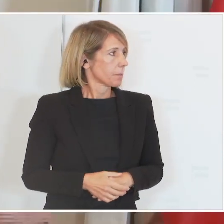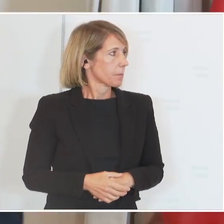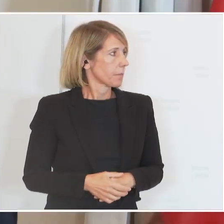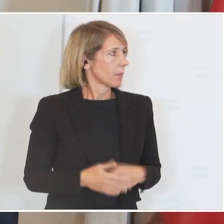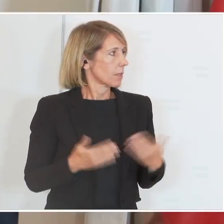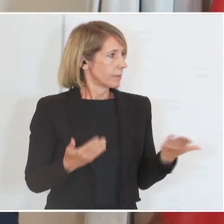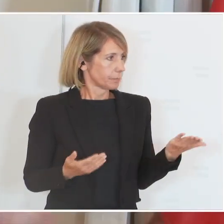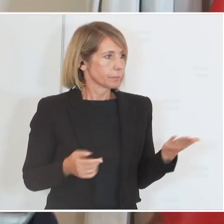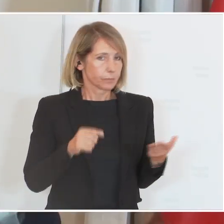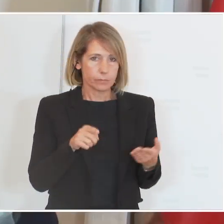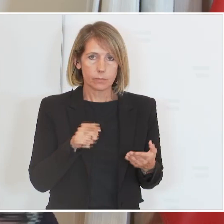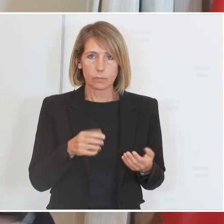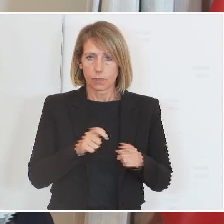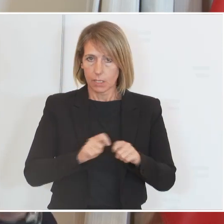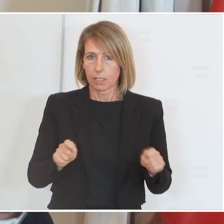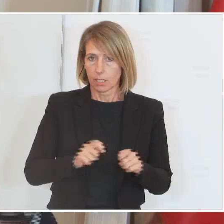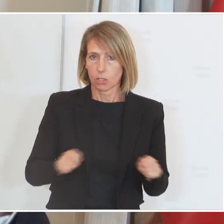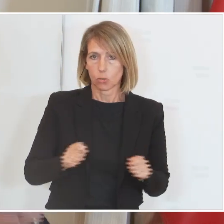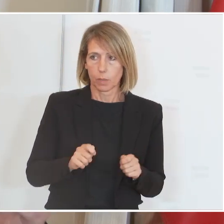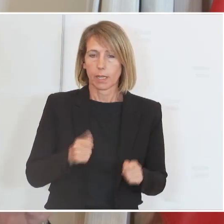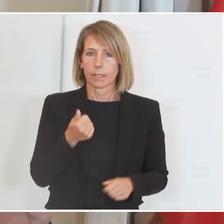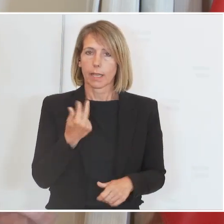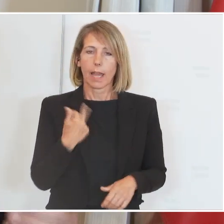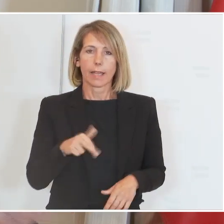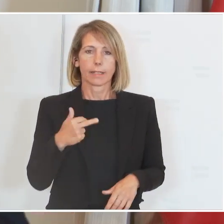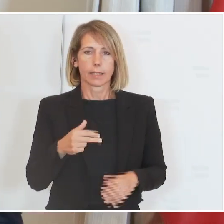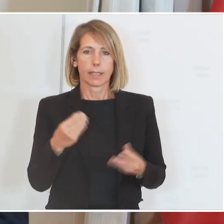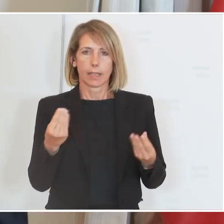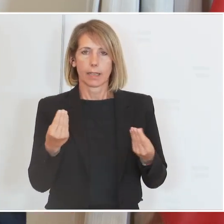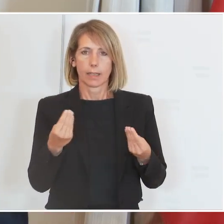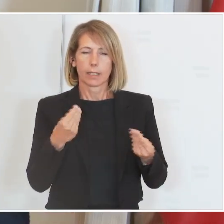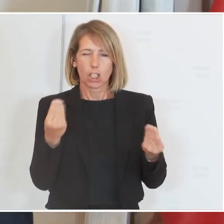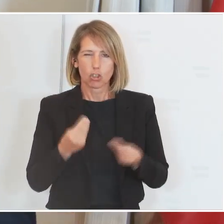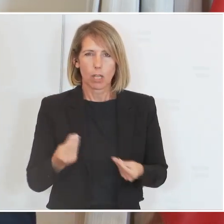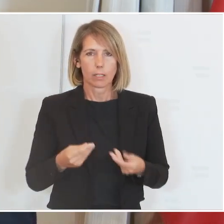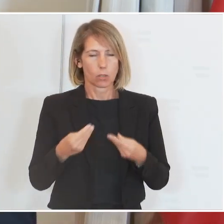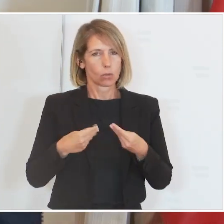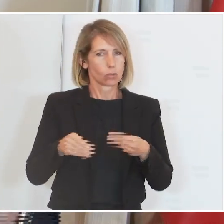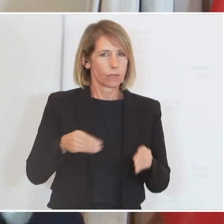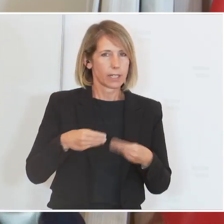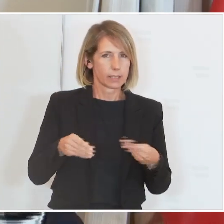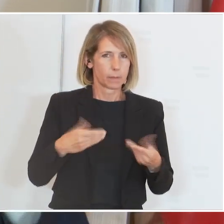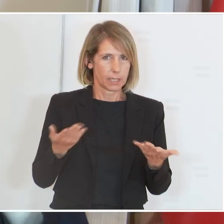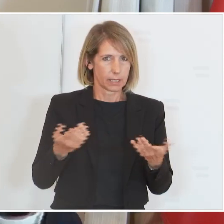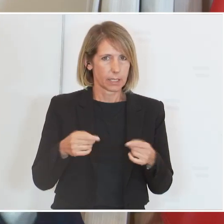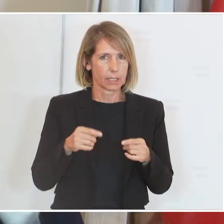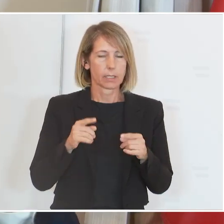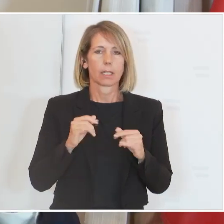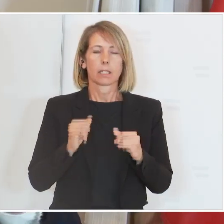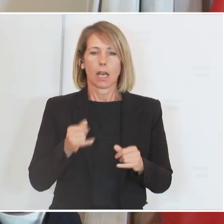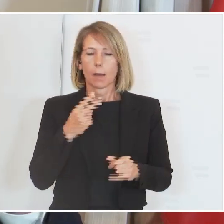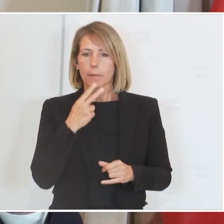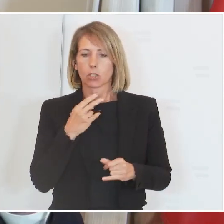Das ist ja genau das Spannende dabei, dass man sagen kann, man hat ein Drittel Gestaltungsspielraum. Natürlich wird man immer danach trachten, die Ausgewogenheit